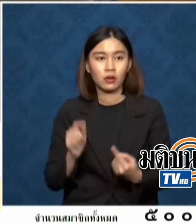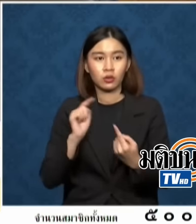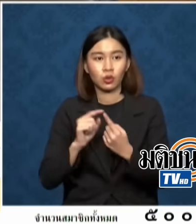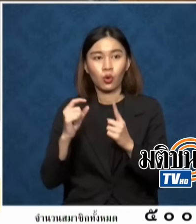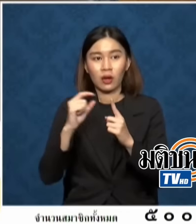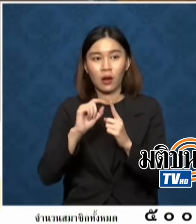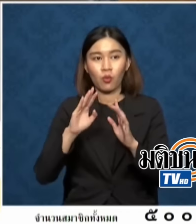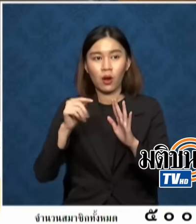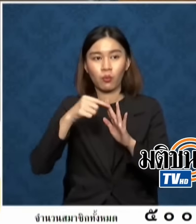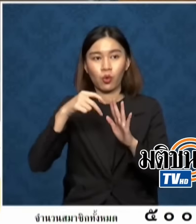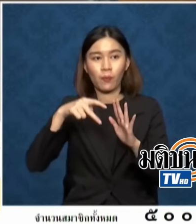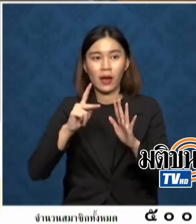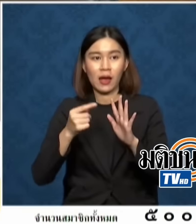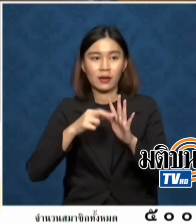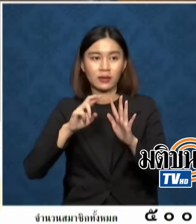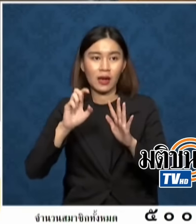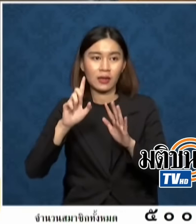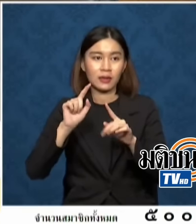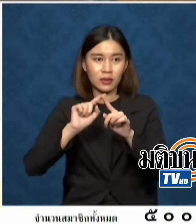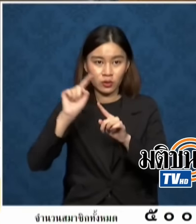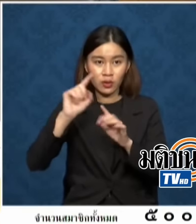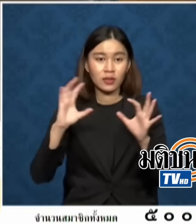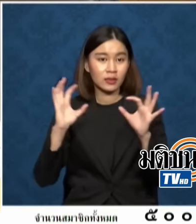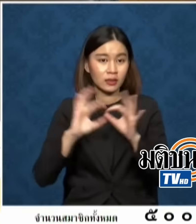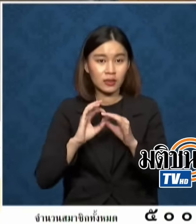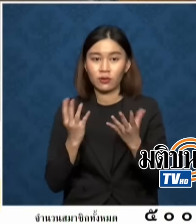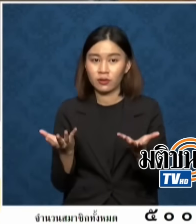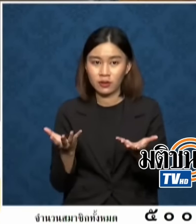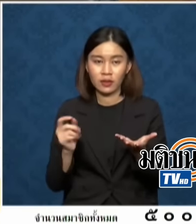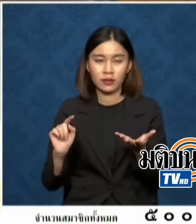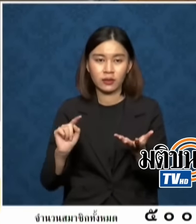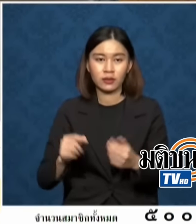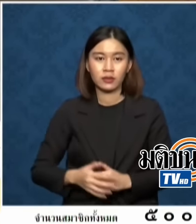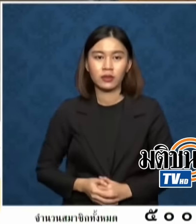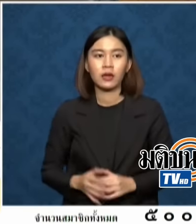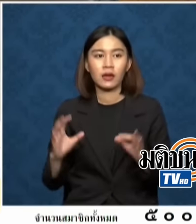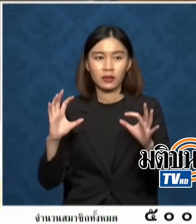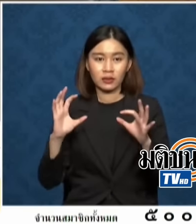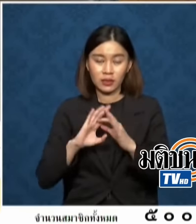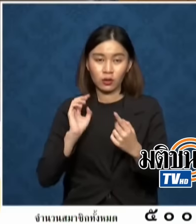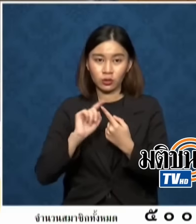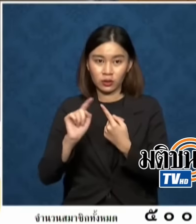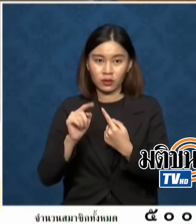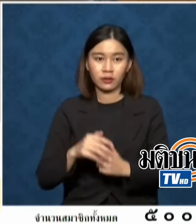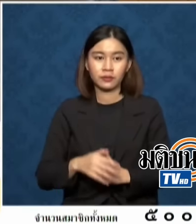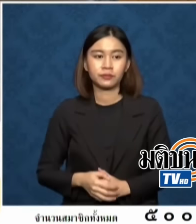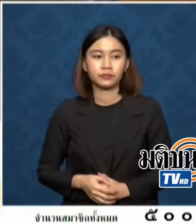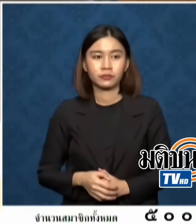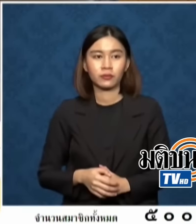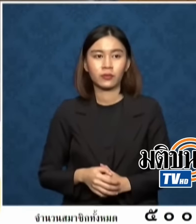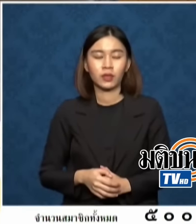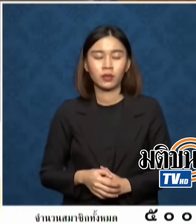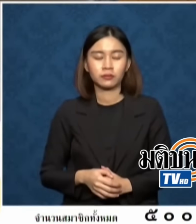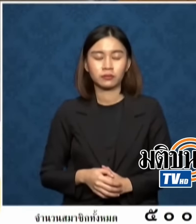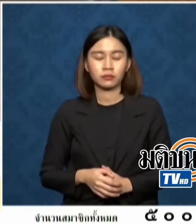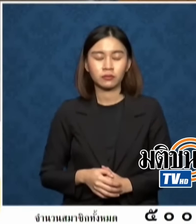คำว่าบุพการีลำดับแรกเกี่ยวข้องอย่างไรกับประเด็นนี้เกี่ยวข้องตรงที่ว่ามันจะ